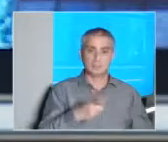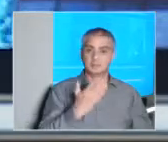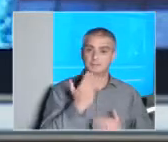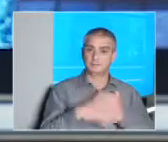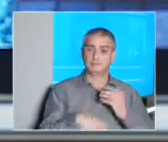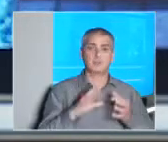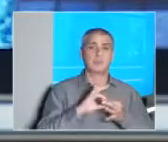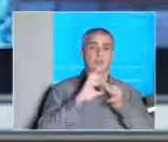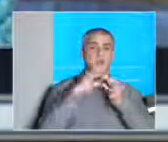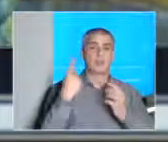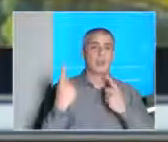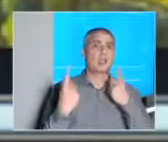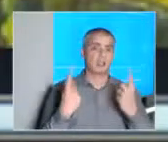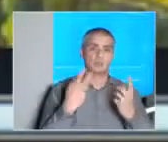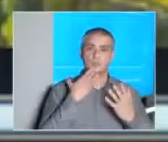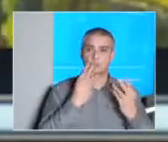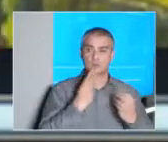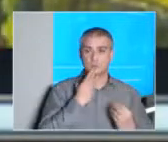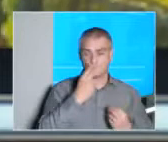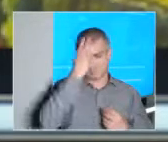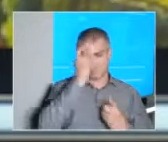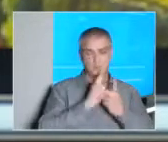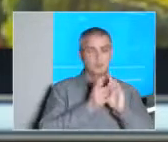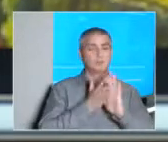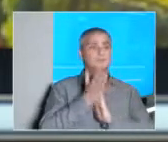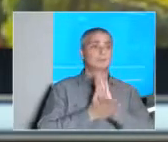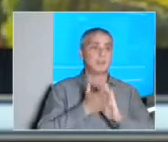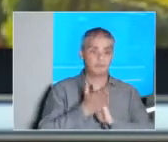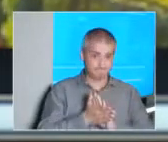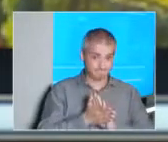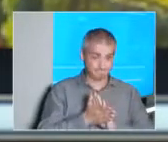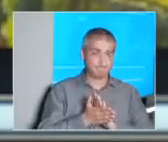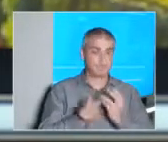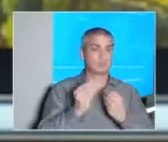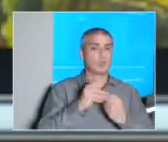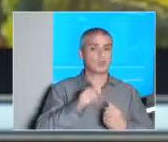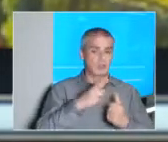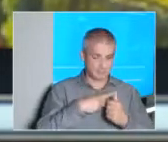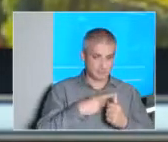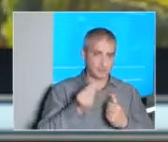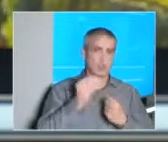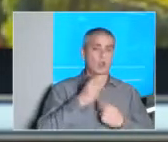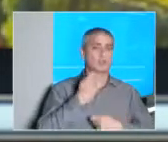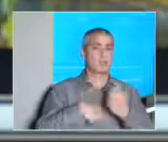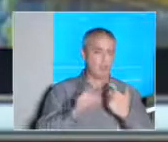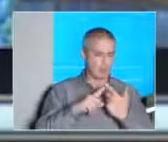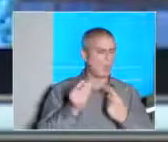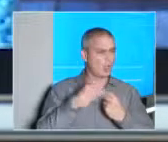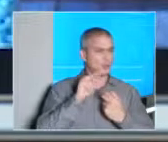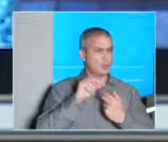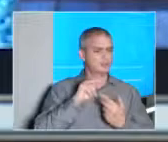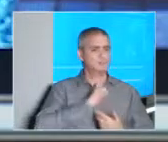עד כאן המדד, אחד על אחד, תודה לטל בוסידן על התרגום לשפת סימנים. עוד כנסת, עוד כלכלה, עוד